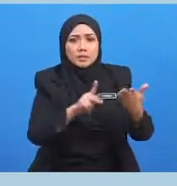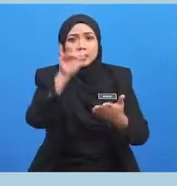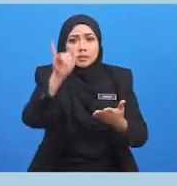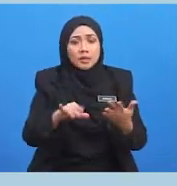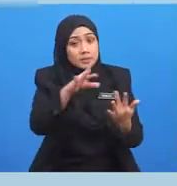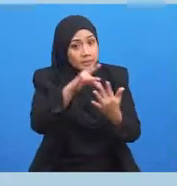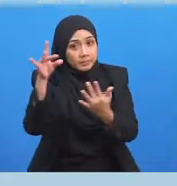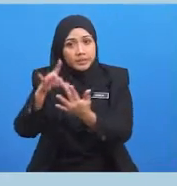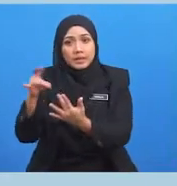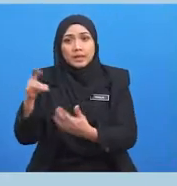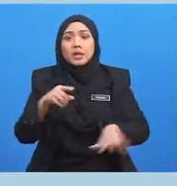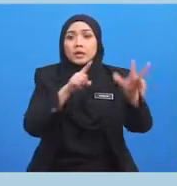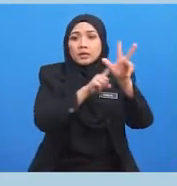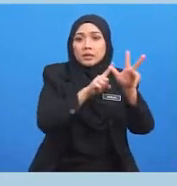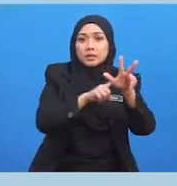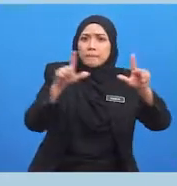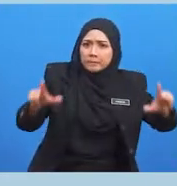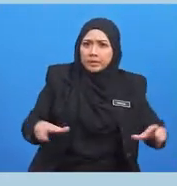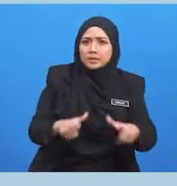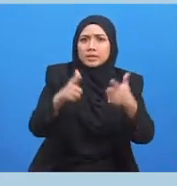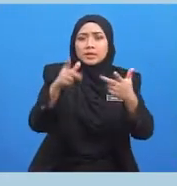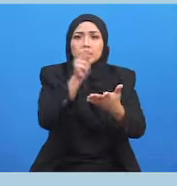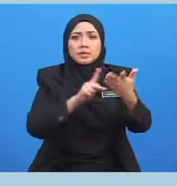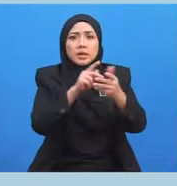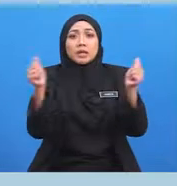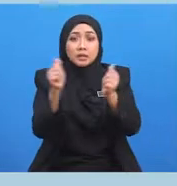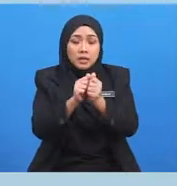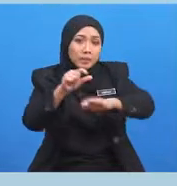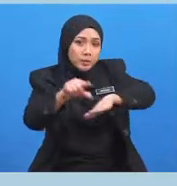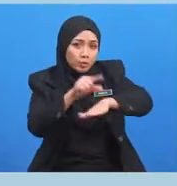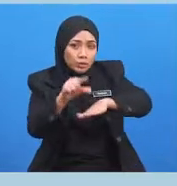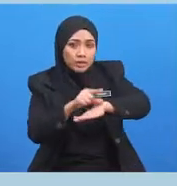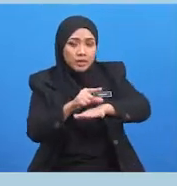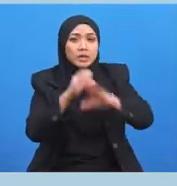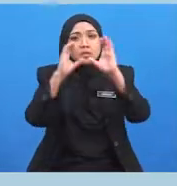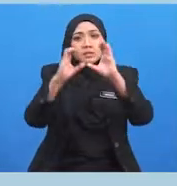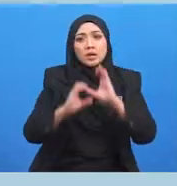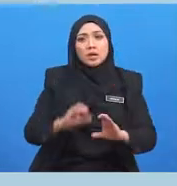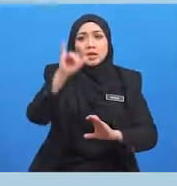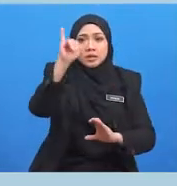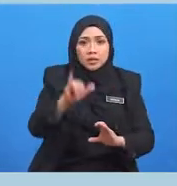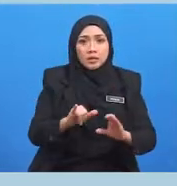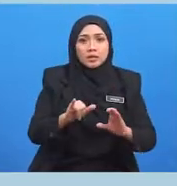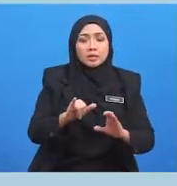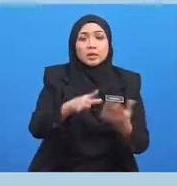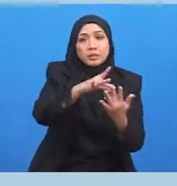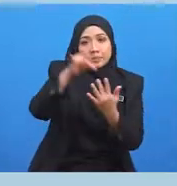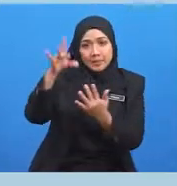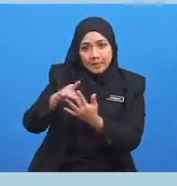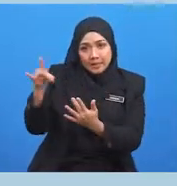ketiga, melaksanakan kajian dengan menggunakan kaedah kajian yang